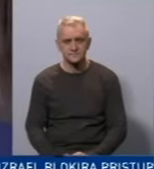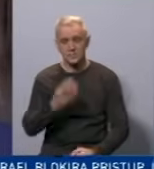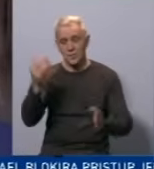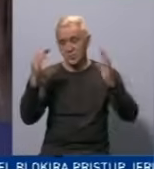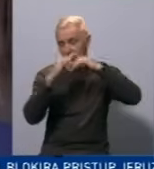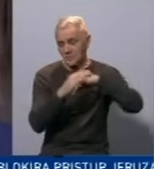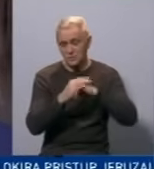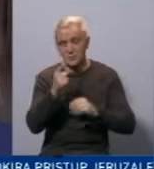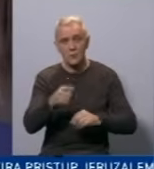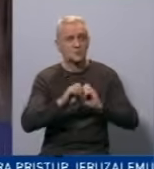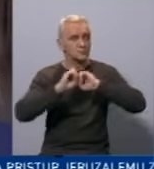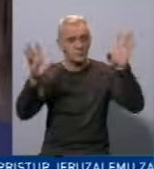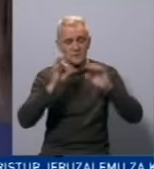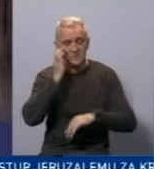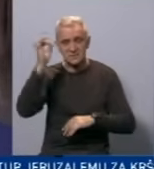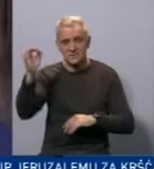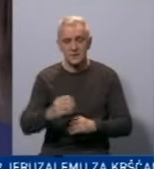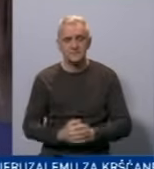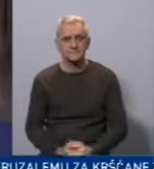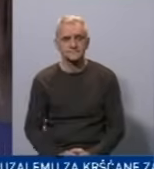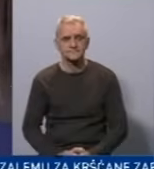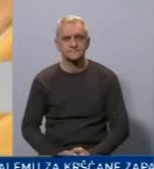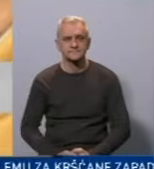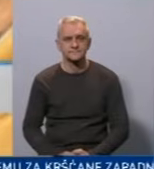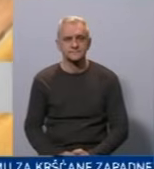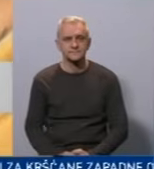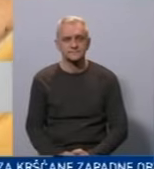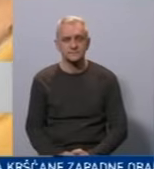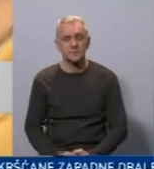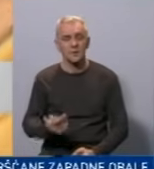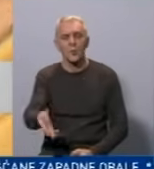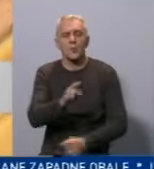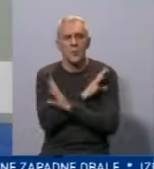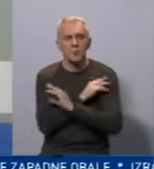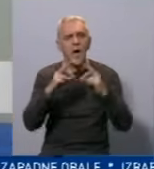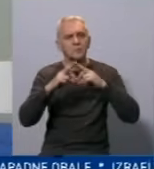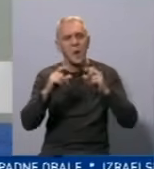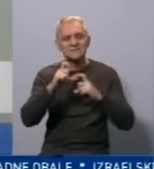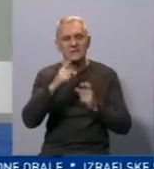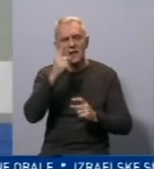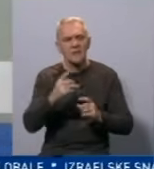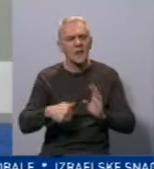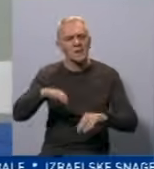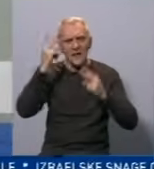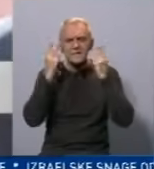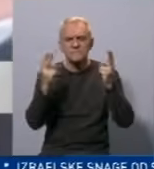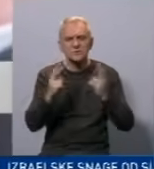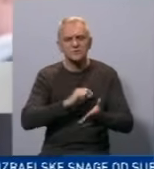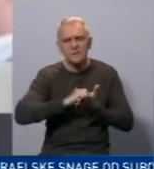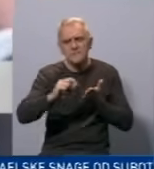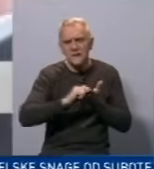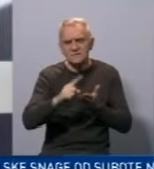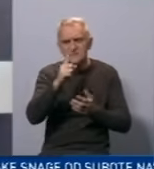Dobro veče, ja sam Larisa Omerčić, na početku najvažnije vijesti. Preminuo Abdulah Sidran, jedan od najznačajnijih pisaca